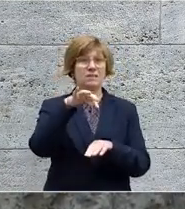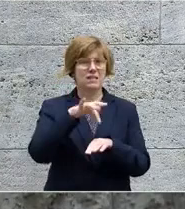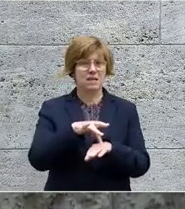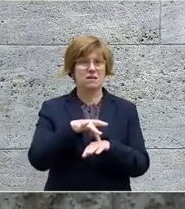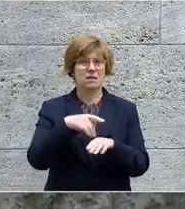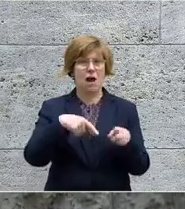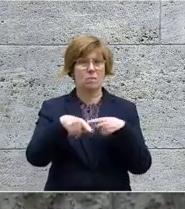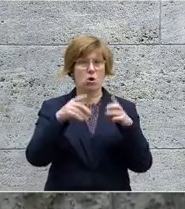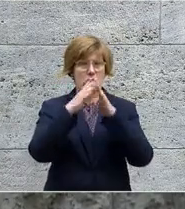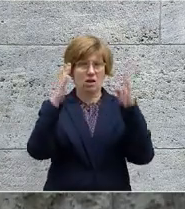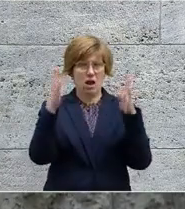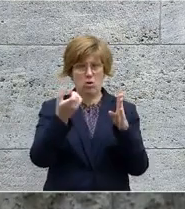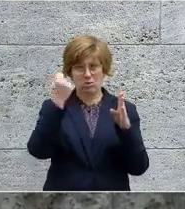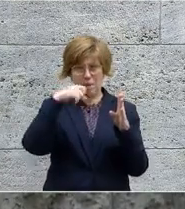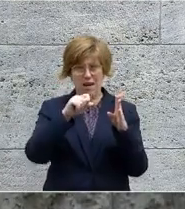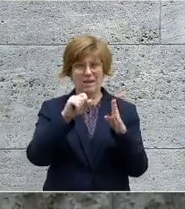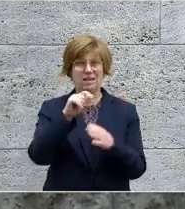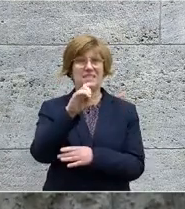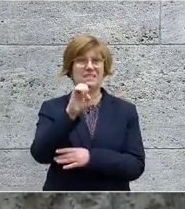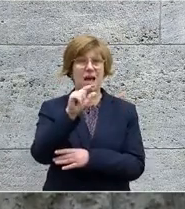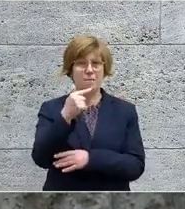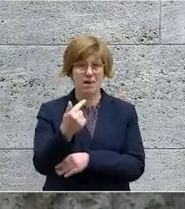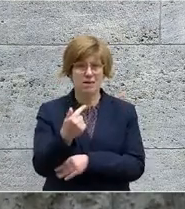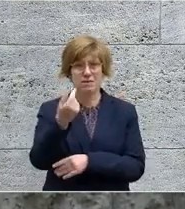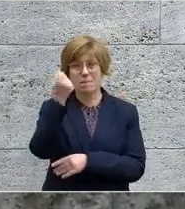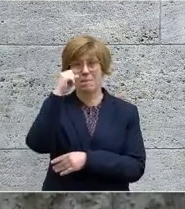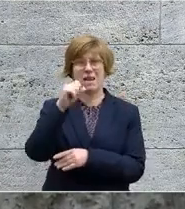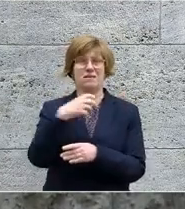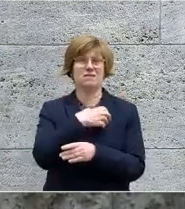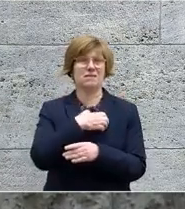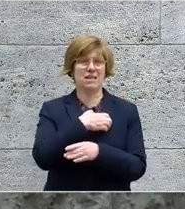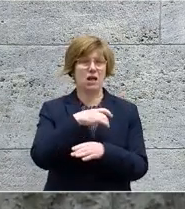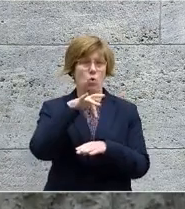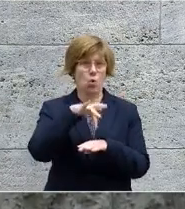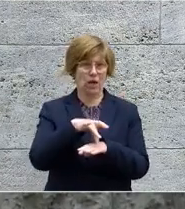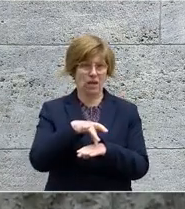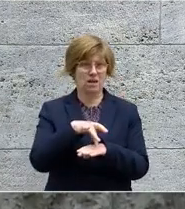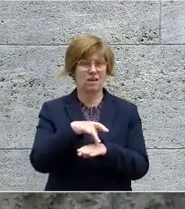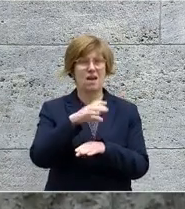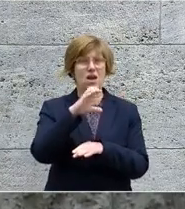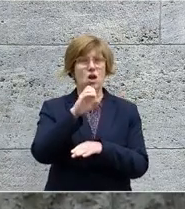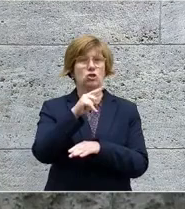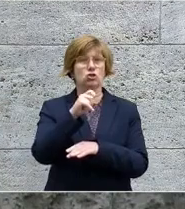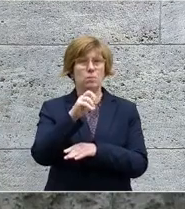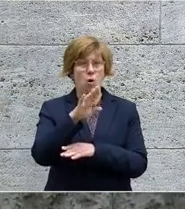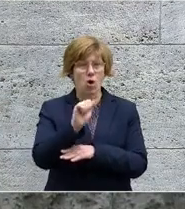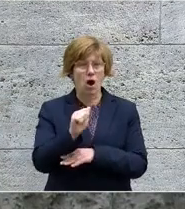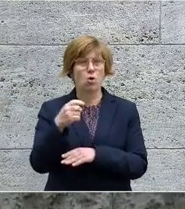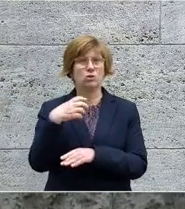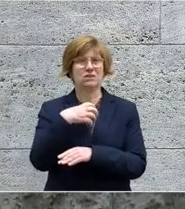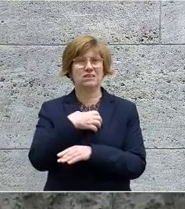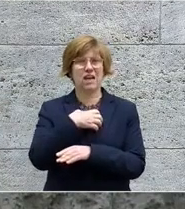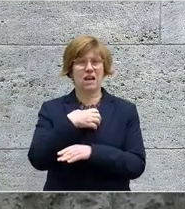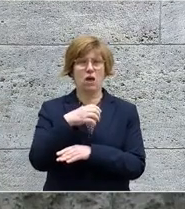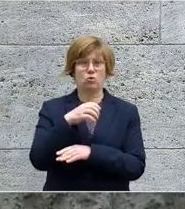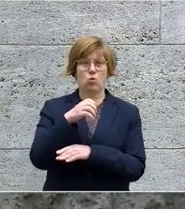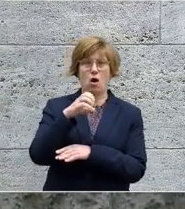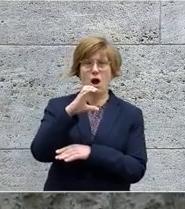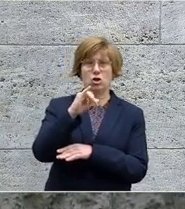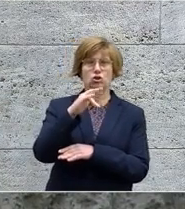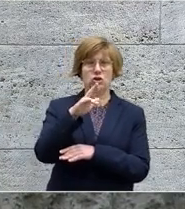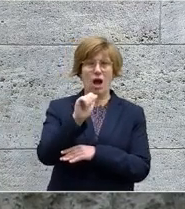des Abgeordnetenhauses von Berlin Seibelt, aus Berlin die Frau Senatorin Ciborra und Herrn Senator